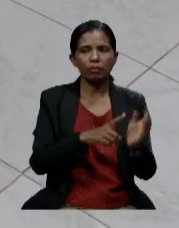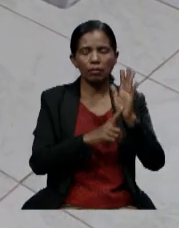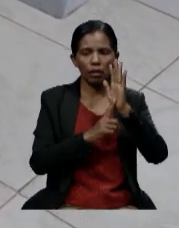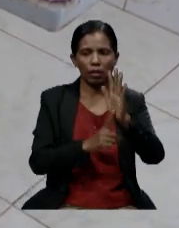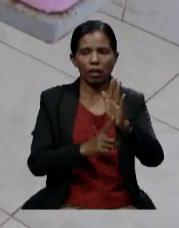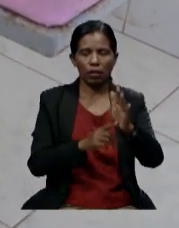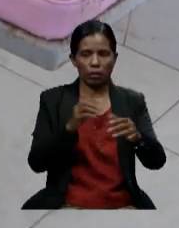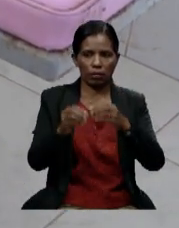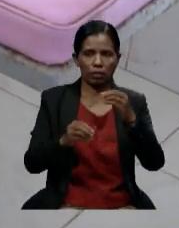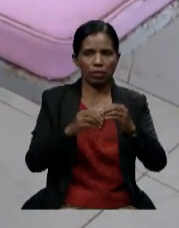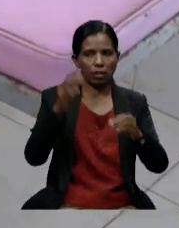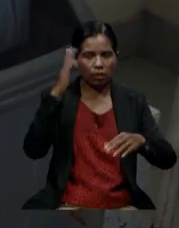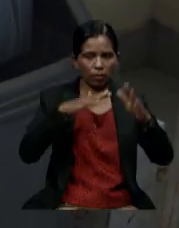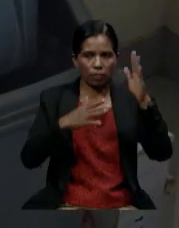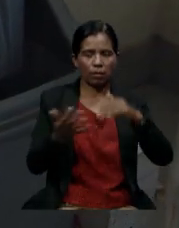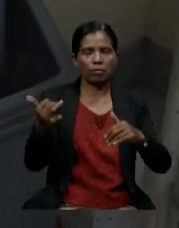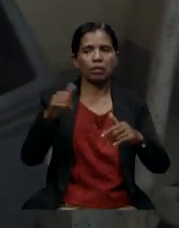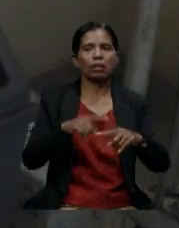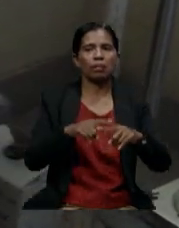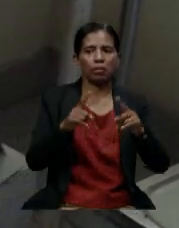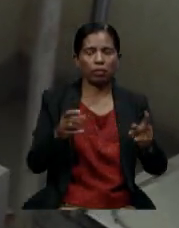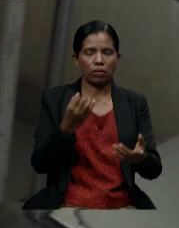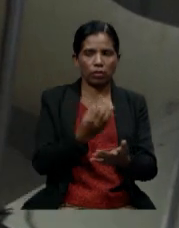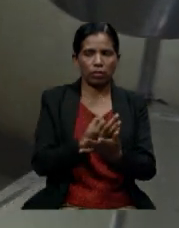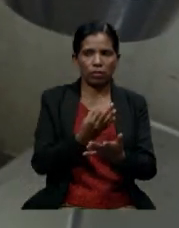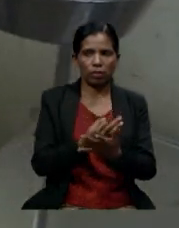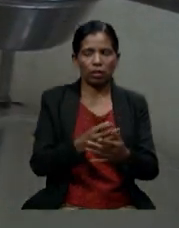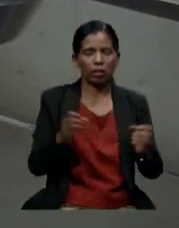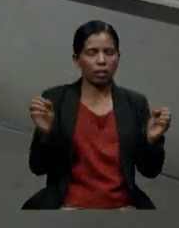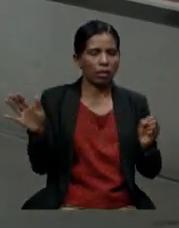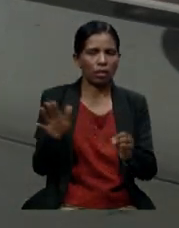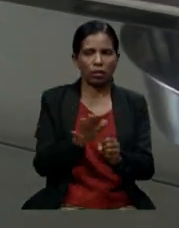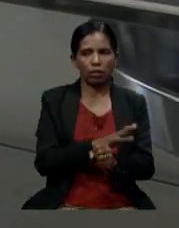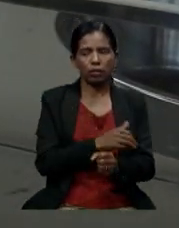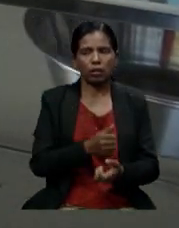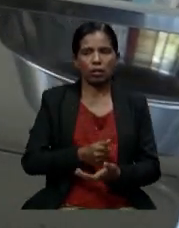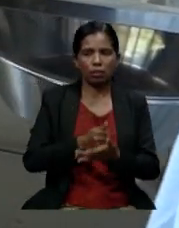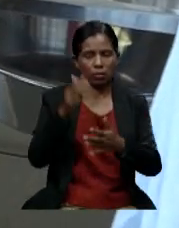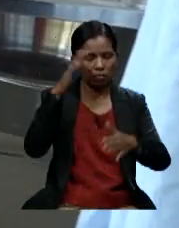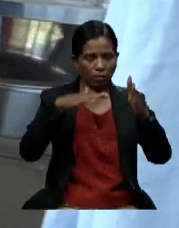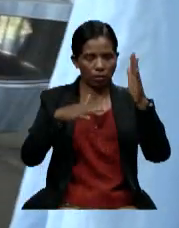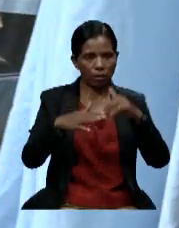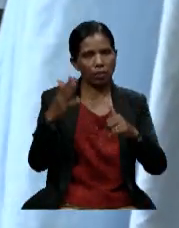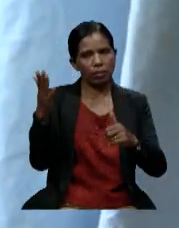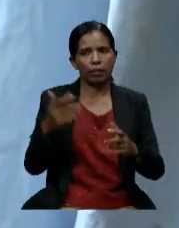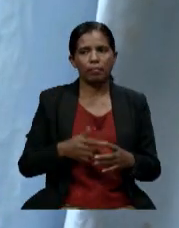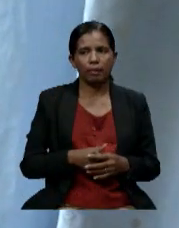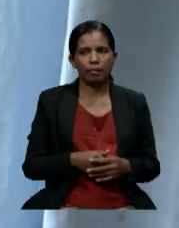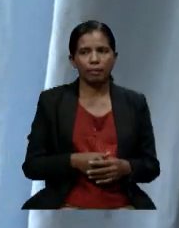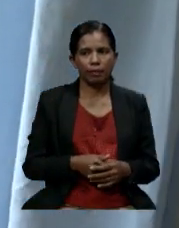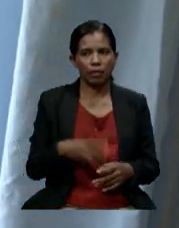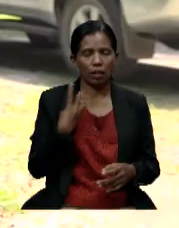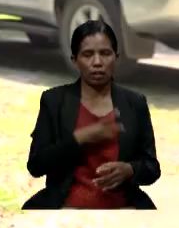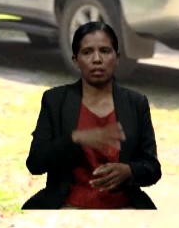pedido konaba problema sira né, mai be orçamento mak la suficiente hori atende problema hirakne. Ita atende